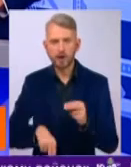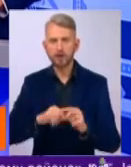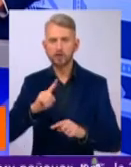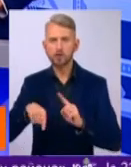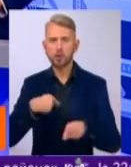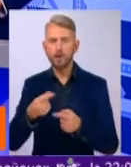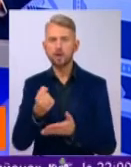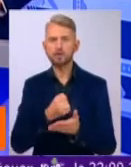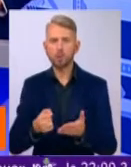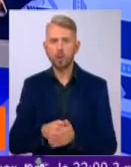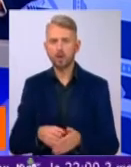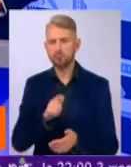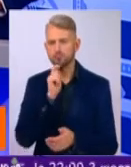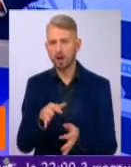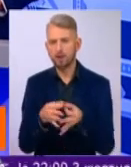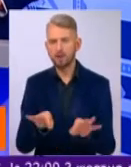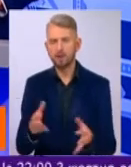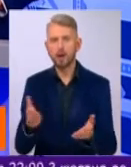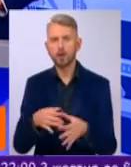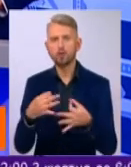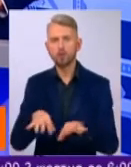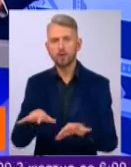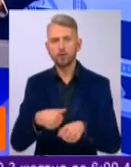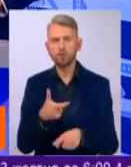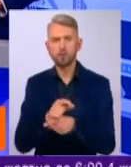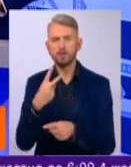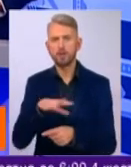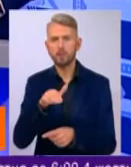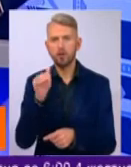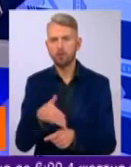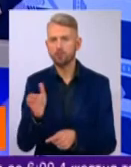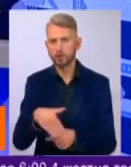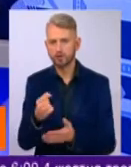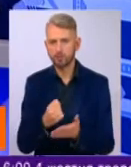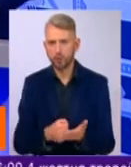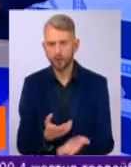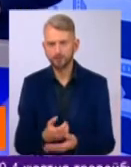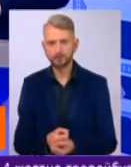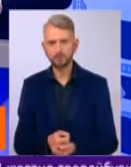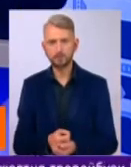чергова збройна амністія, яка дозволила вилучити понад 25 тисяч одиниць зброї.